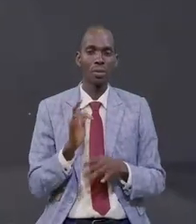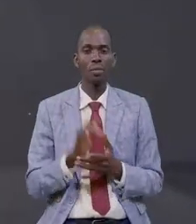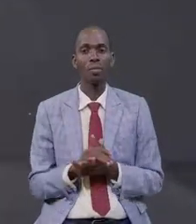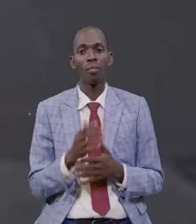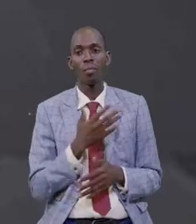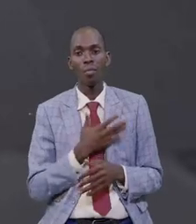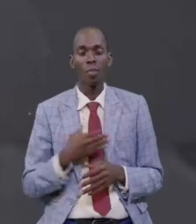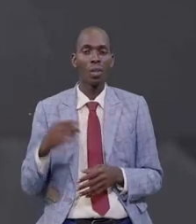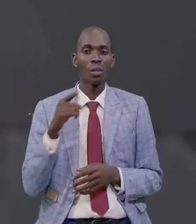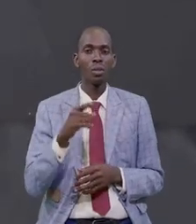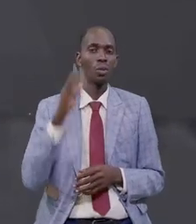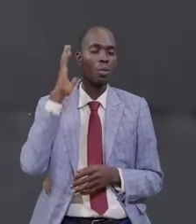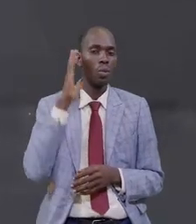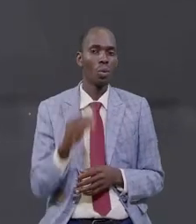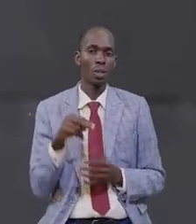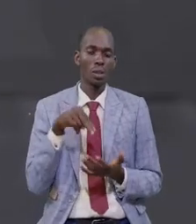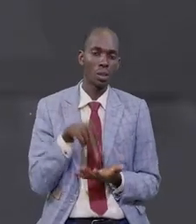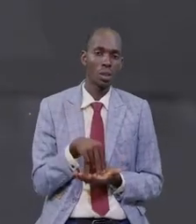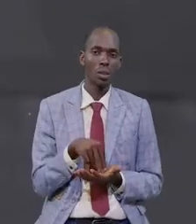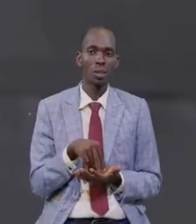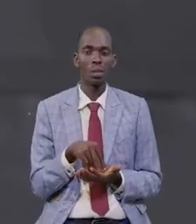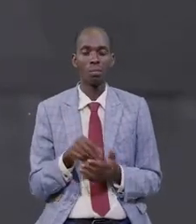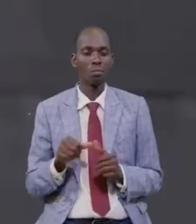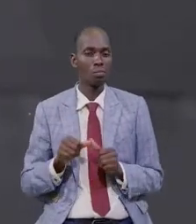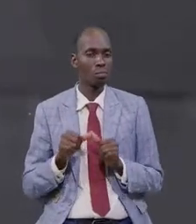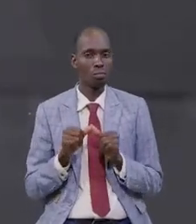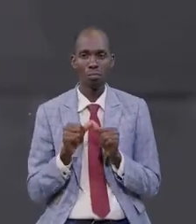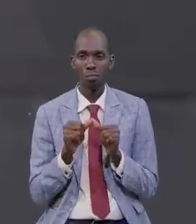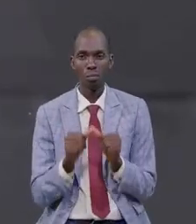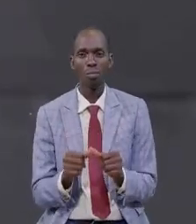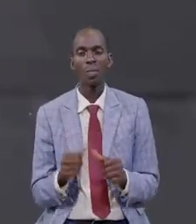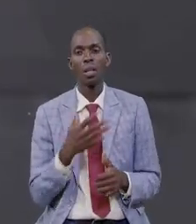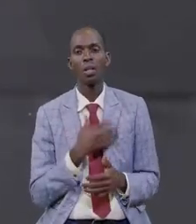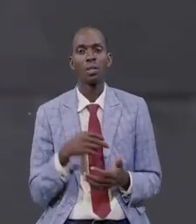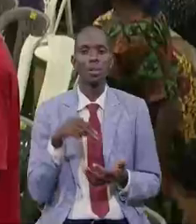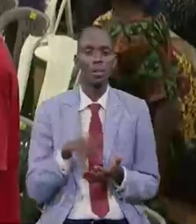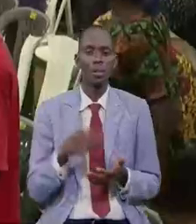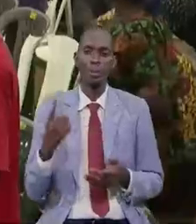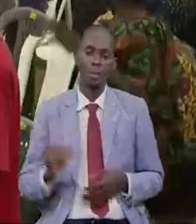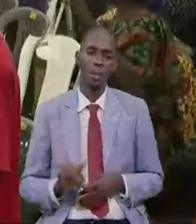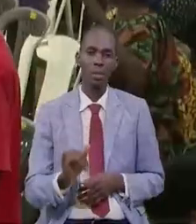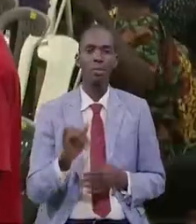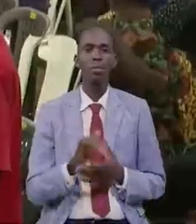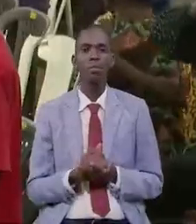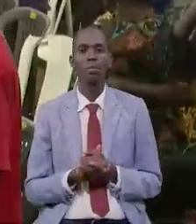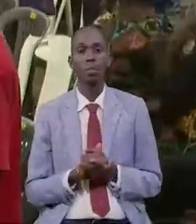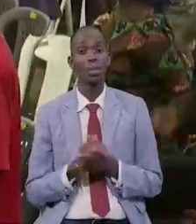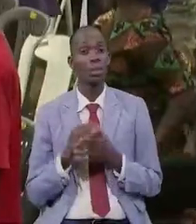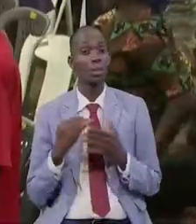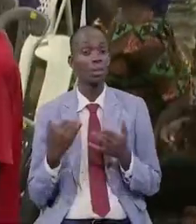t'ébranler et tu tiendras perpétuellement et tu tiendras jusqu'à la fin